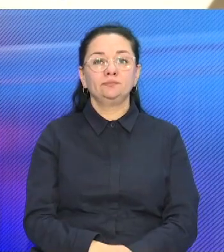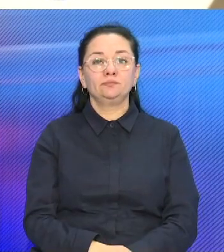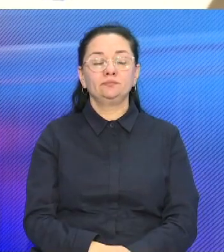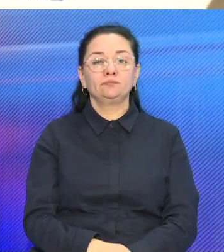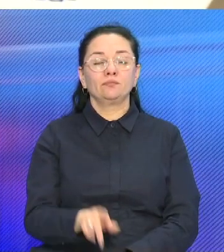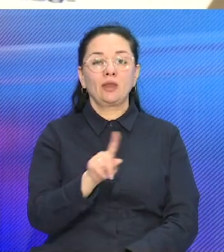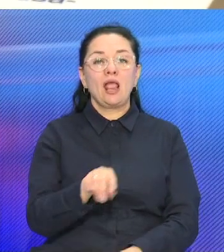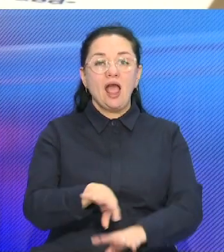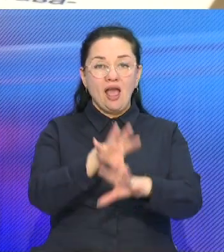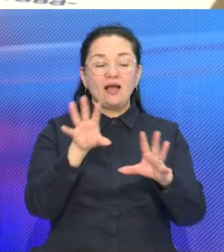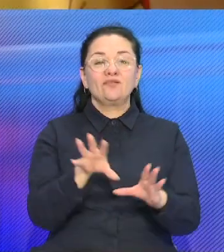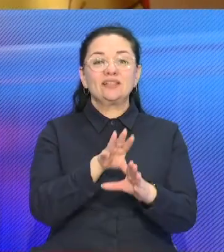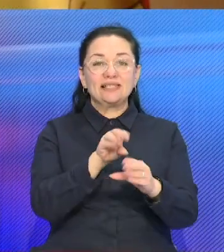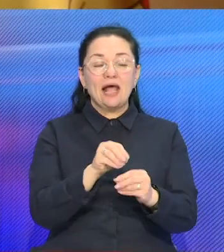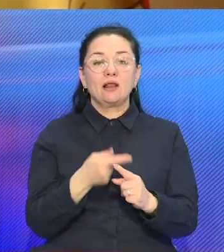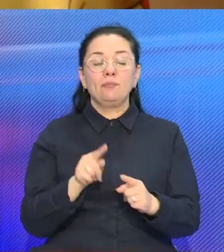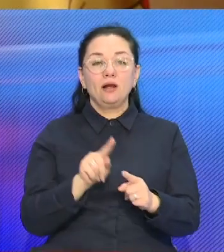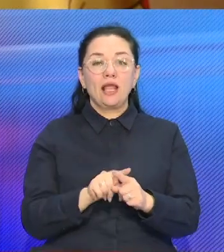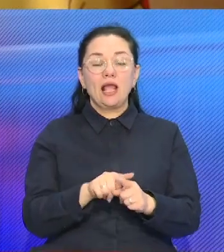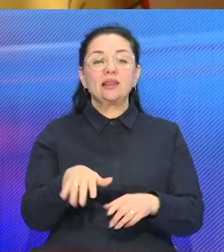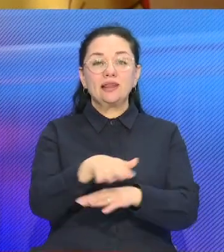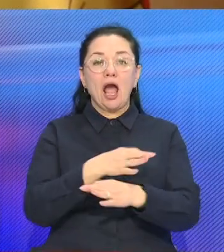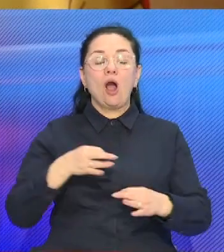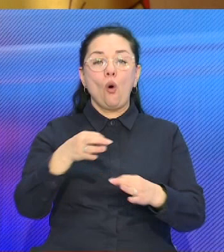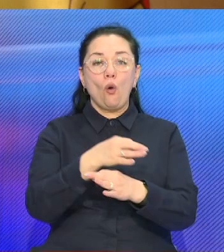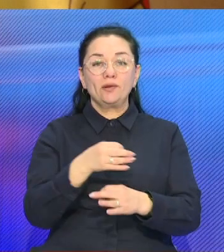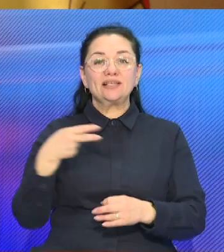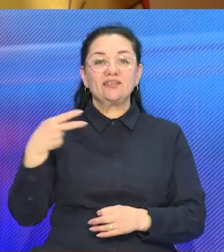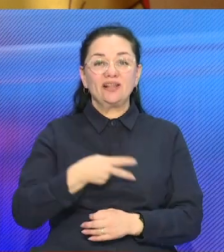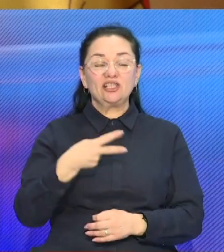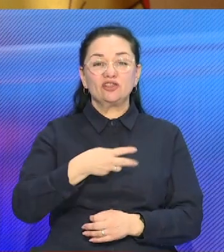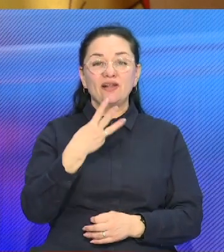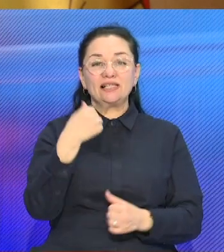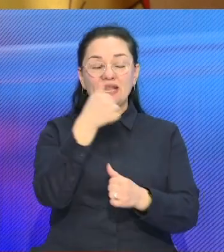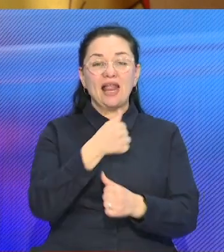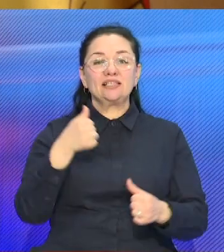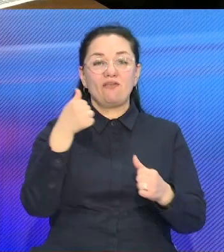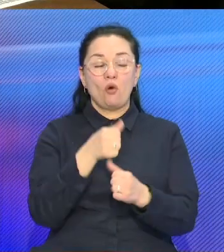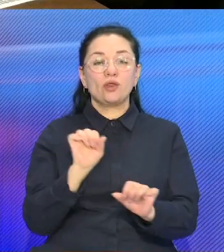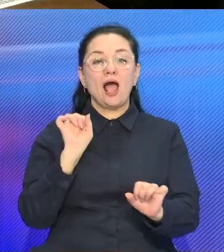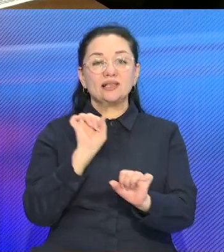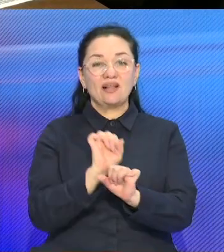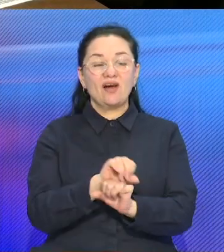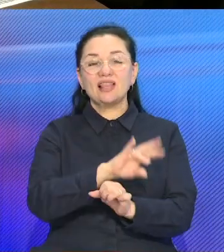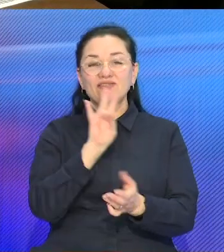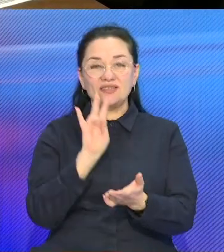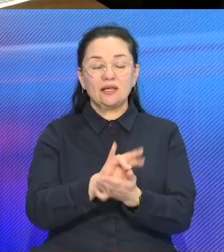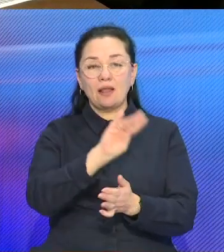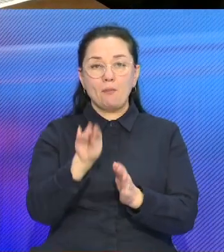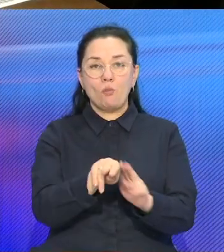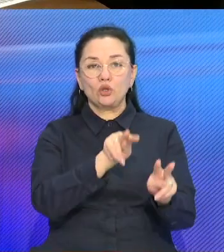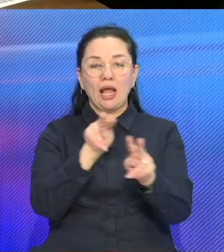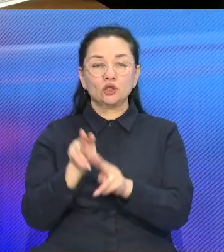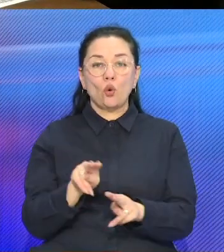У целом оперативная обстановка на территории в области по выниках 2023 года заставалася подконтрольной органам